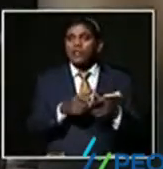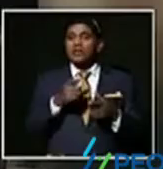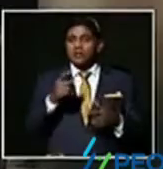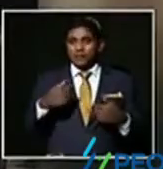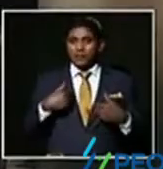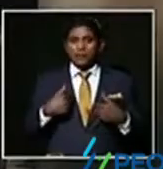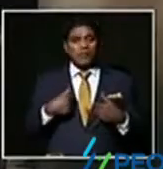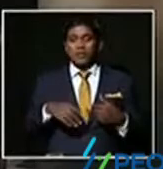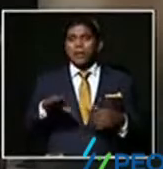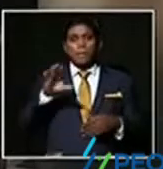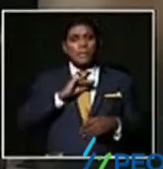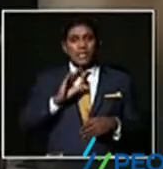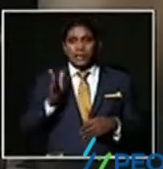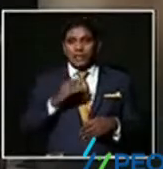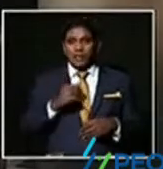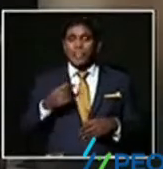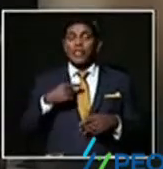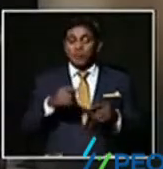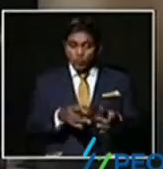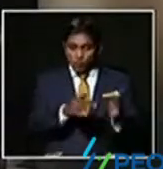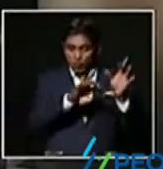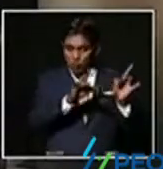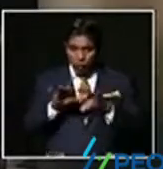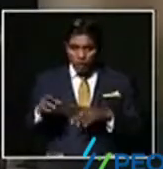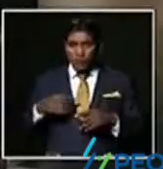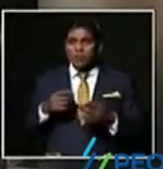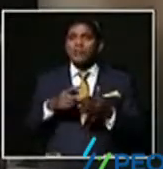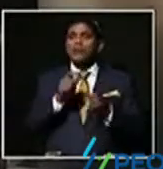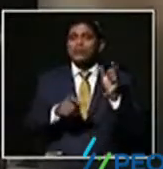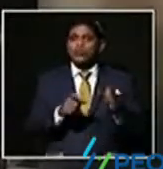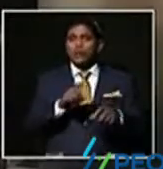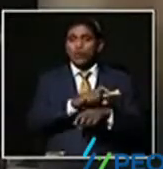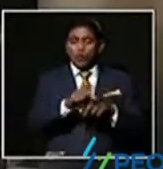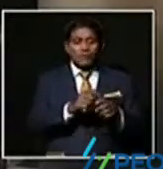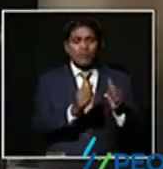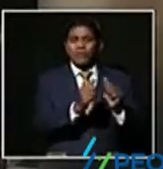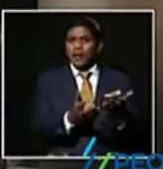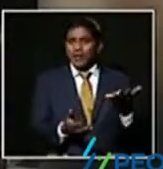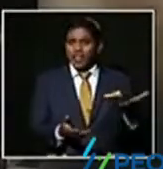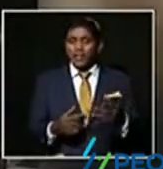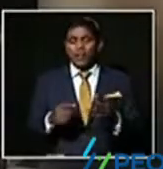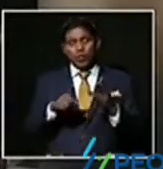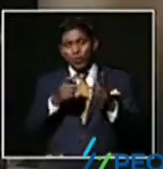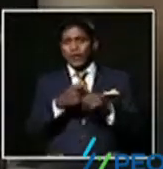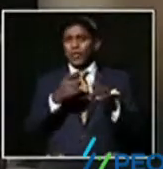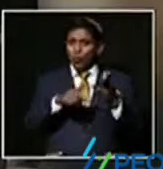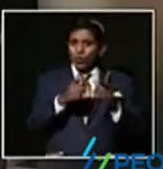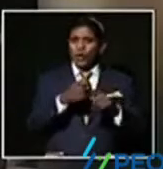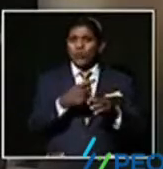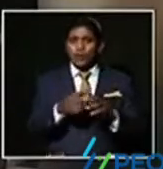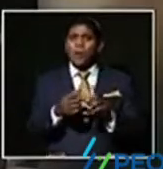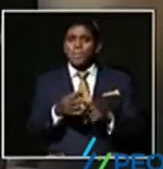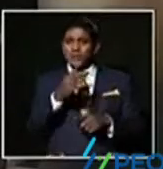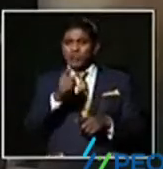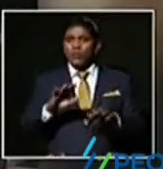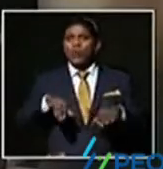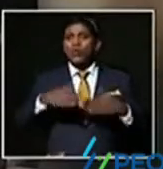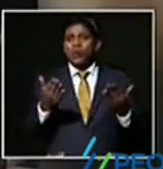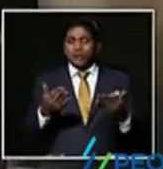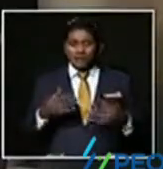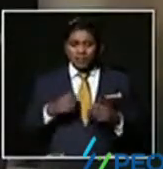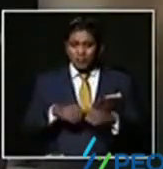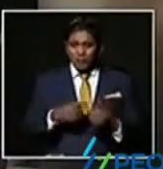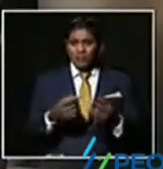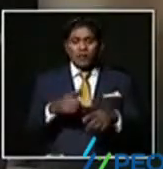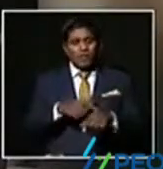පිළිගන්න නෙවෙයි. එහෙමම පිළිගන්න නම් මහජන උපයෝගීතා කොමිෂන් එකක් ඕනේ නැහැ. ආ සර්, යස් සර්, ඕකේ සර් කියන සභාපතිලට ඕන කුප්ප වැඩක් කරගෙන යන්න ඉඩ